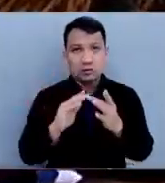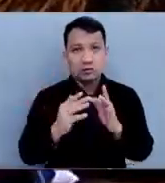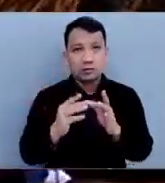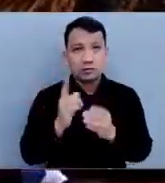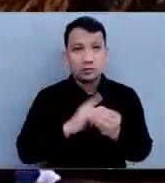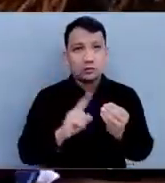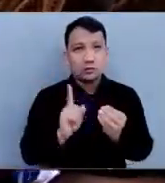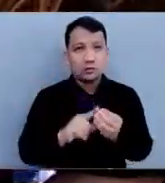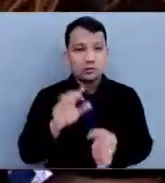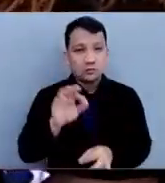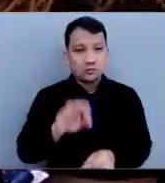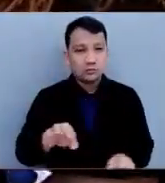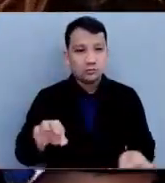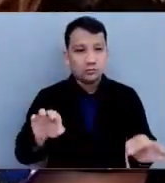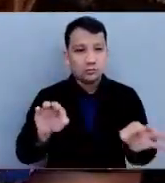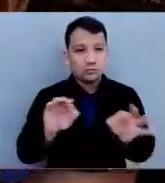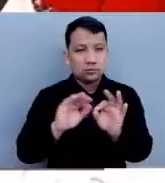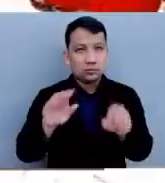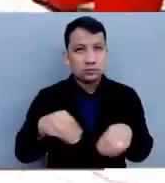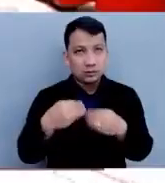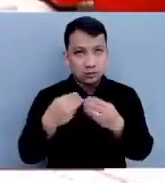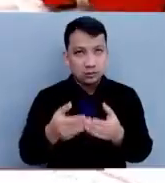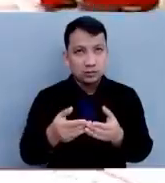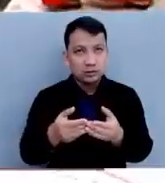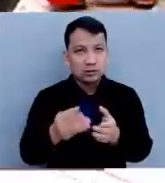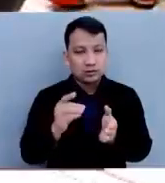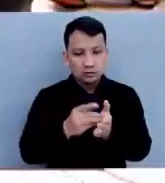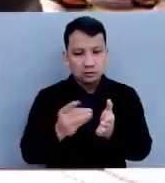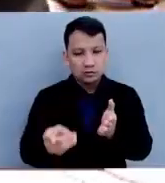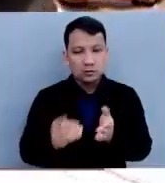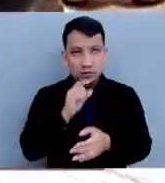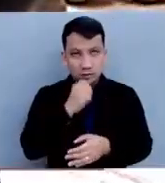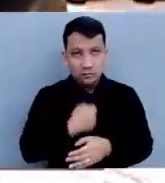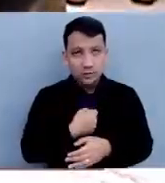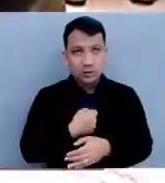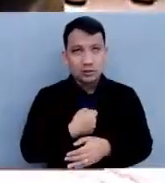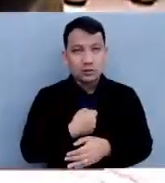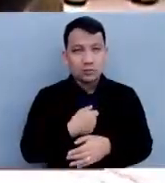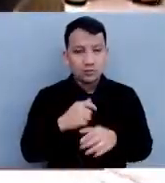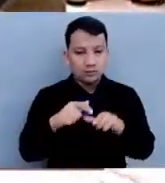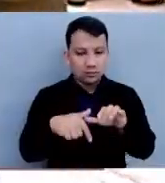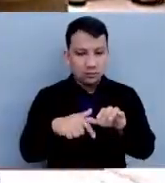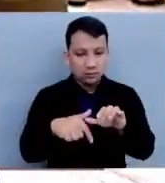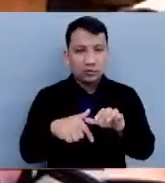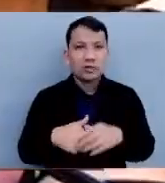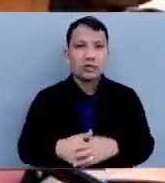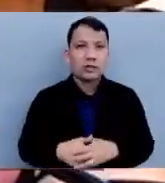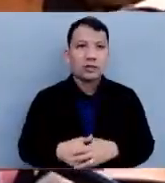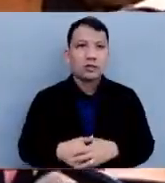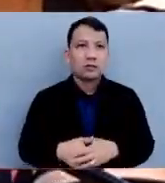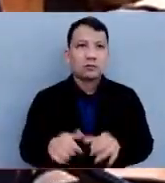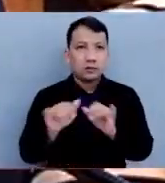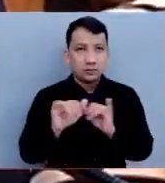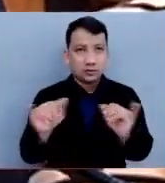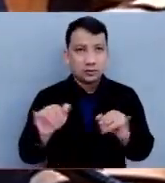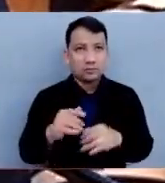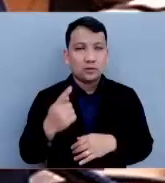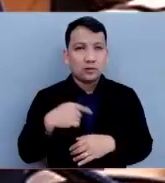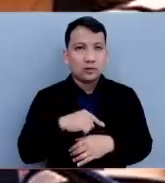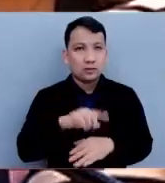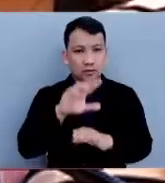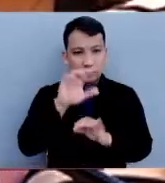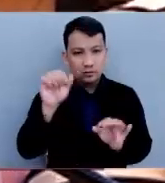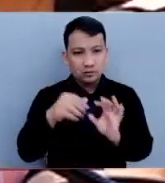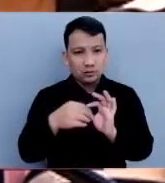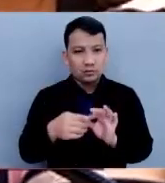na dapat pa rin bigyan ng diskwento ang mga senior citizen at PWDs. Pareho lang ito, no? Yung